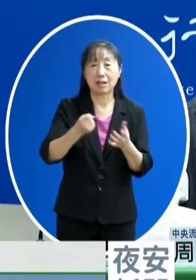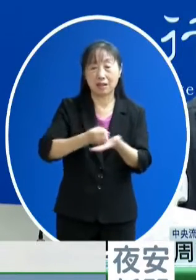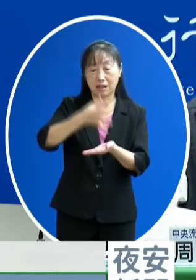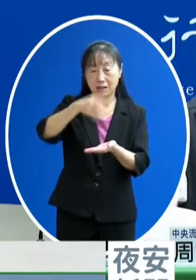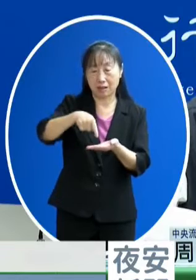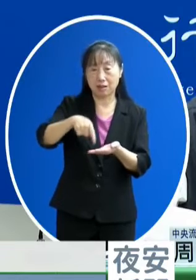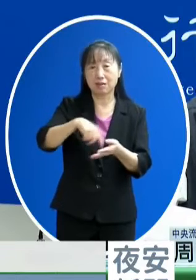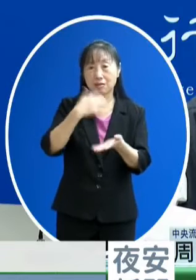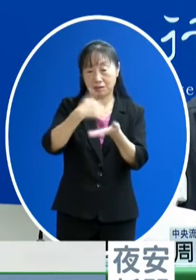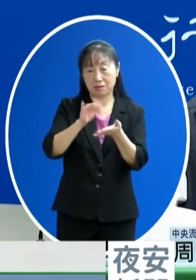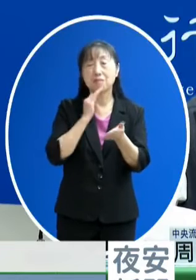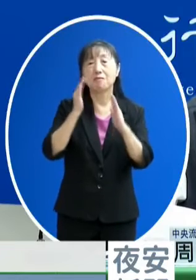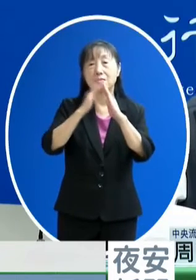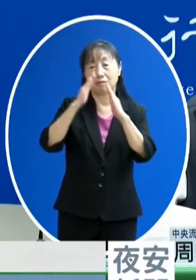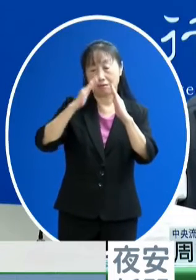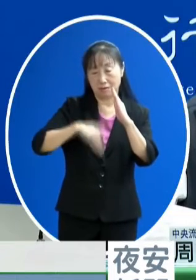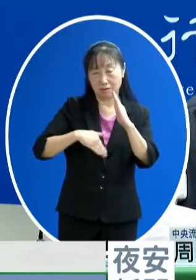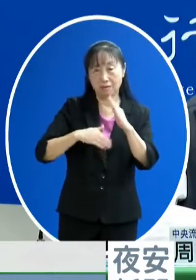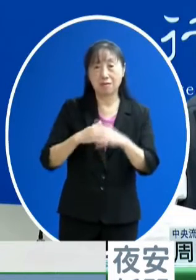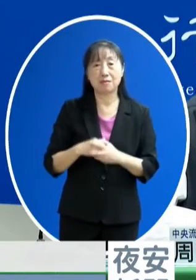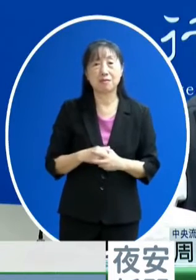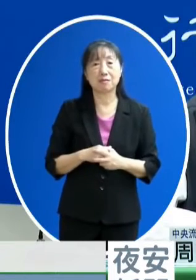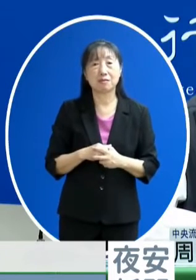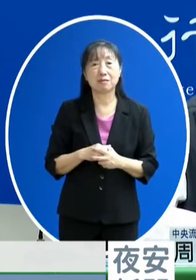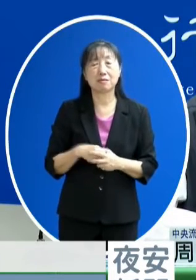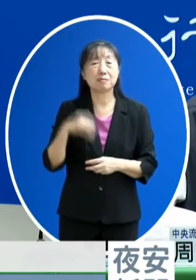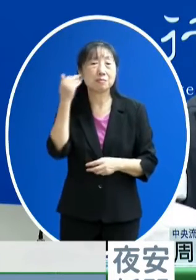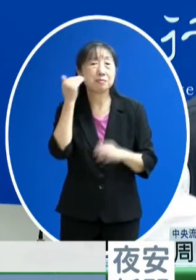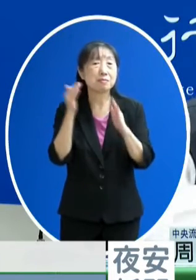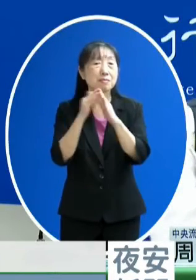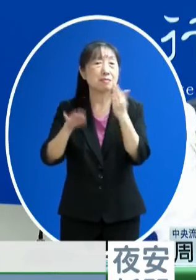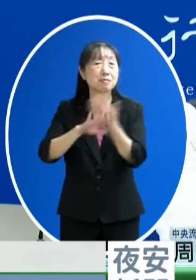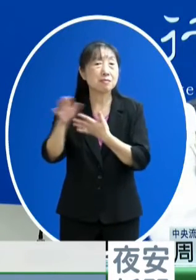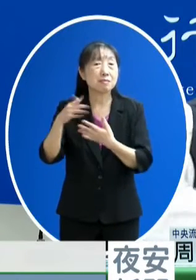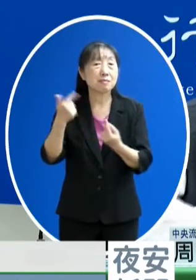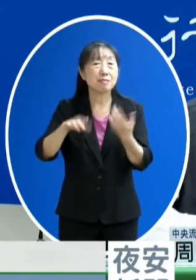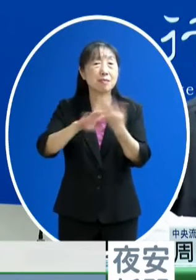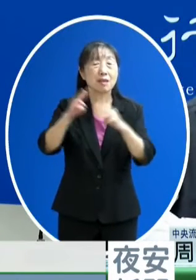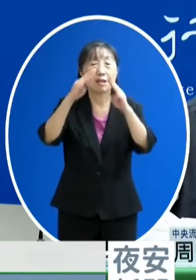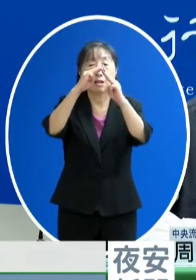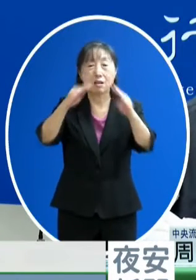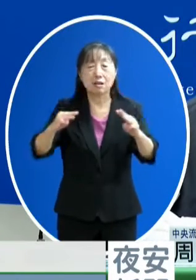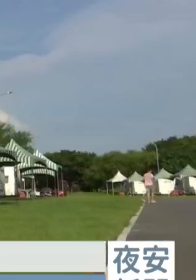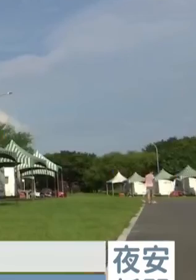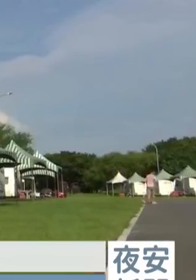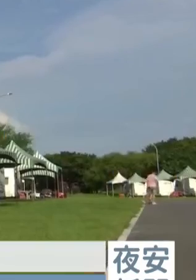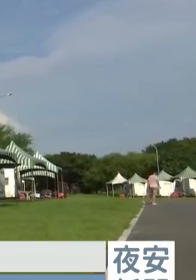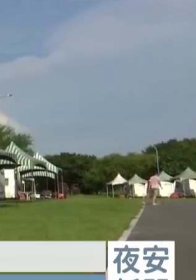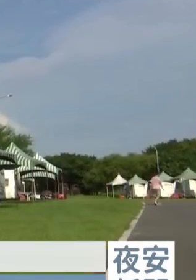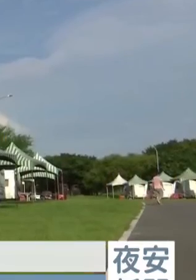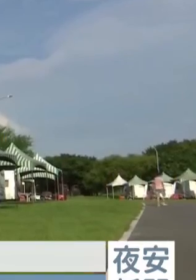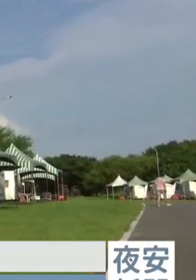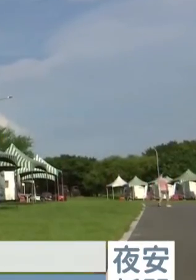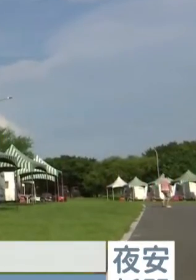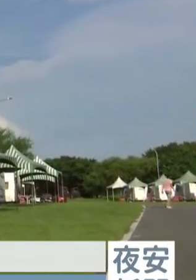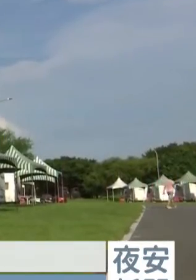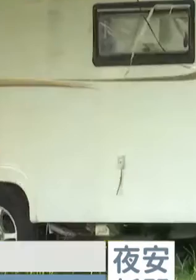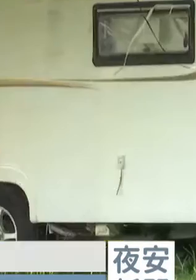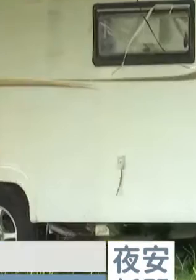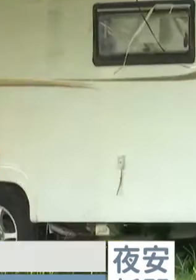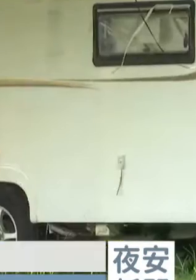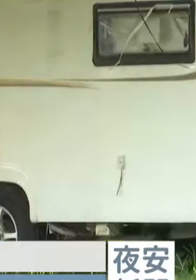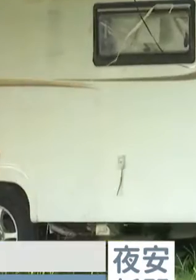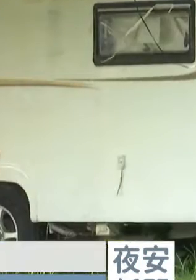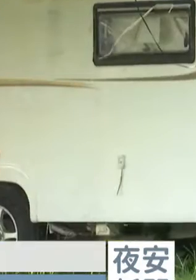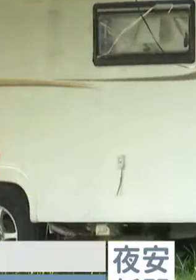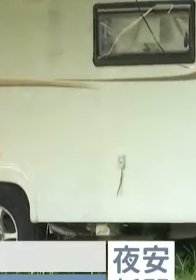的话，就是属于我们的室内空间。那像是户外搭建的这些帐篷、营帐，如果它只是三面有这个围起来，可